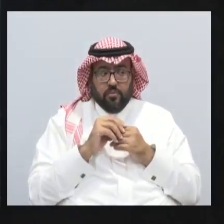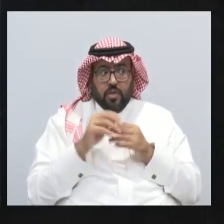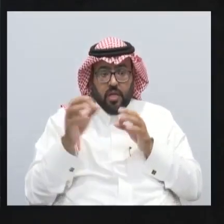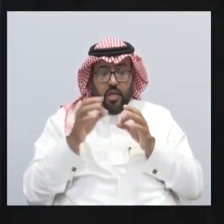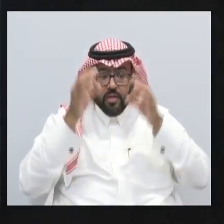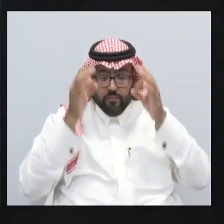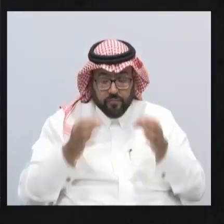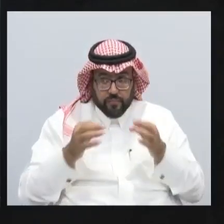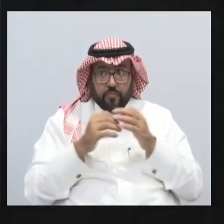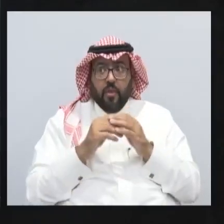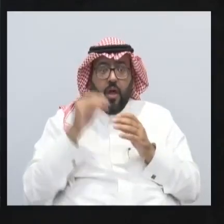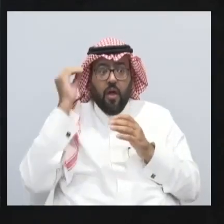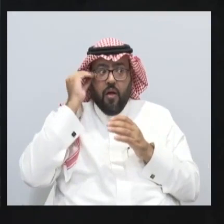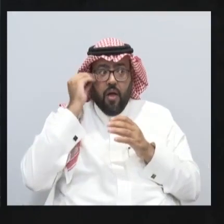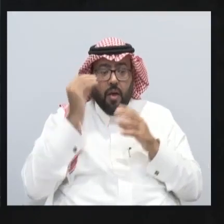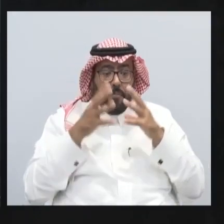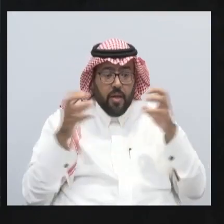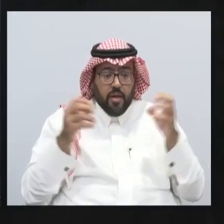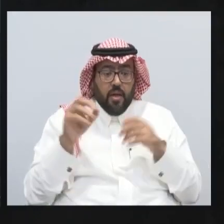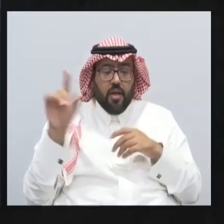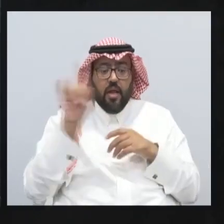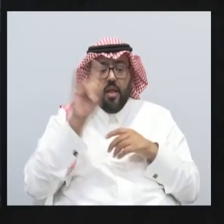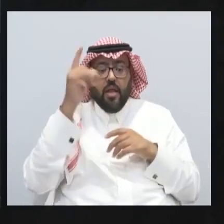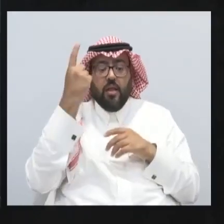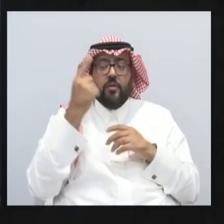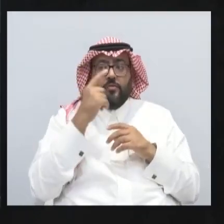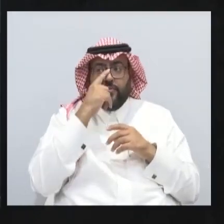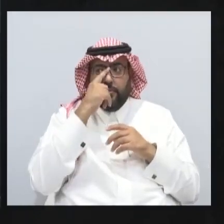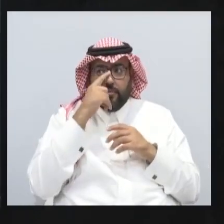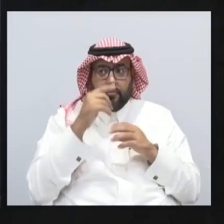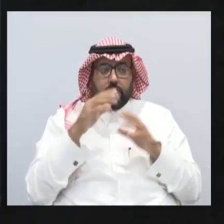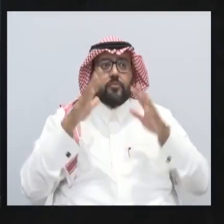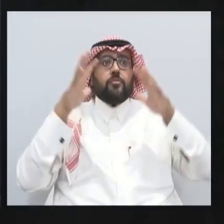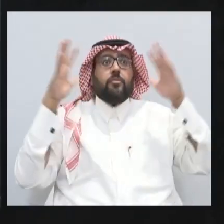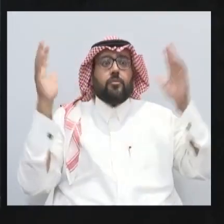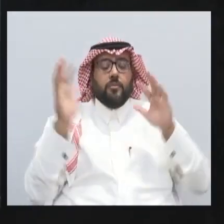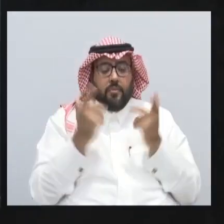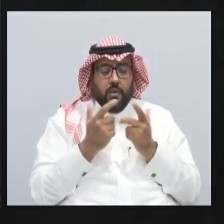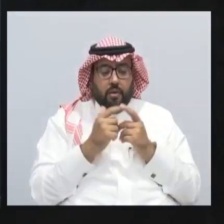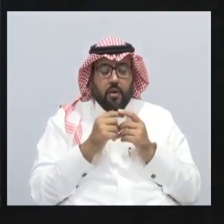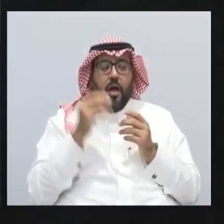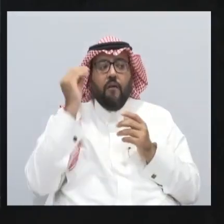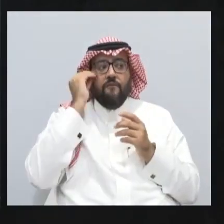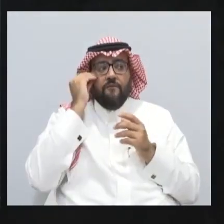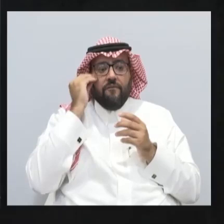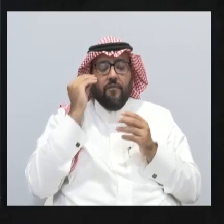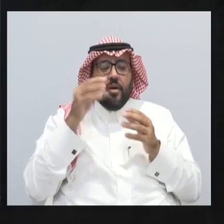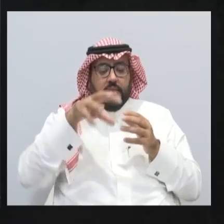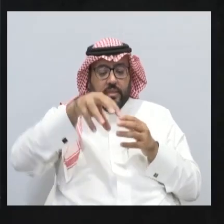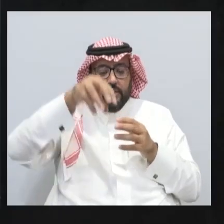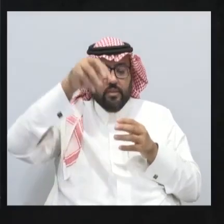تقرر هذا وعرفنا ما هو الاله وعرفنا الالوهيه ما هي استطعنا ان